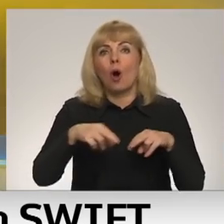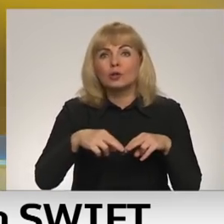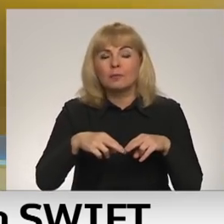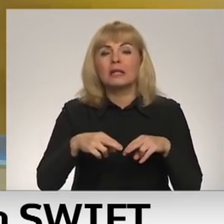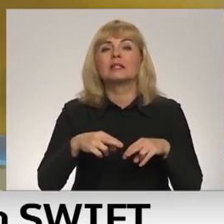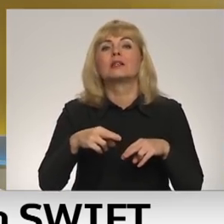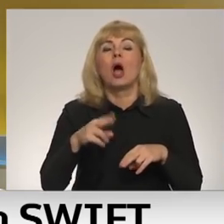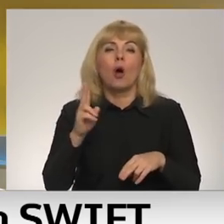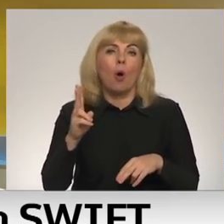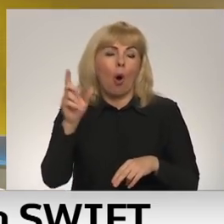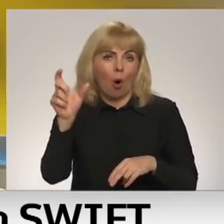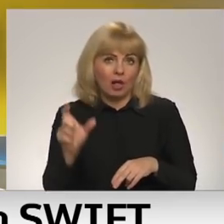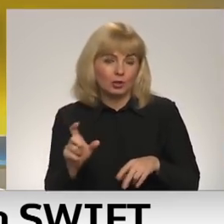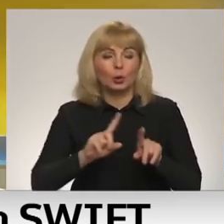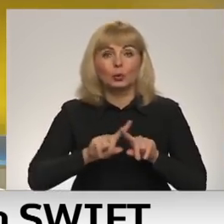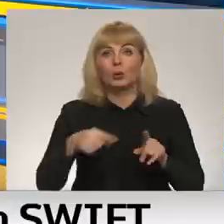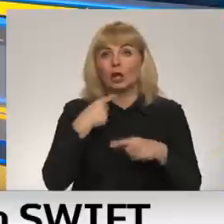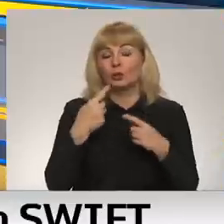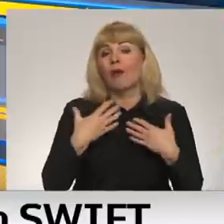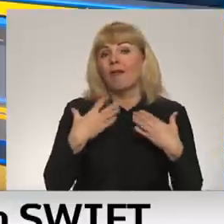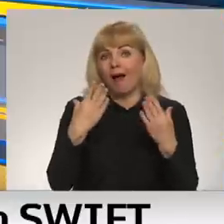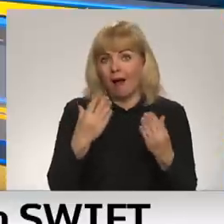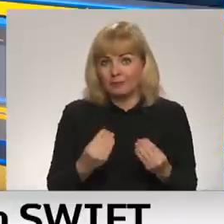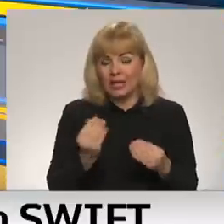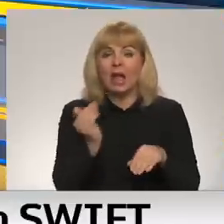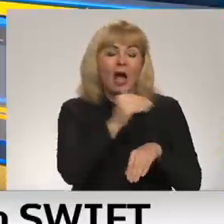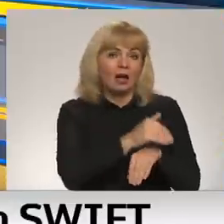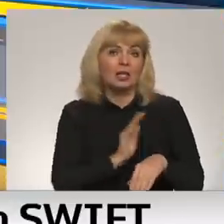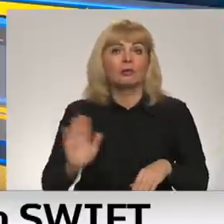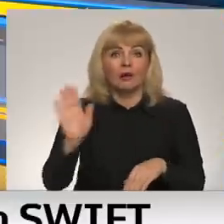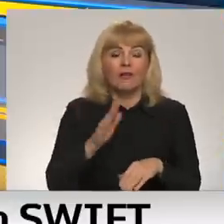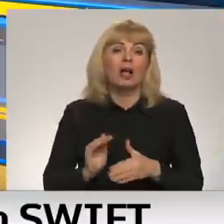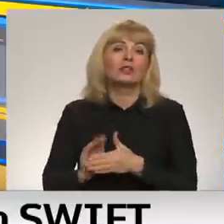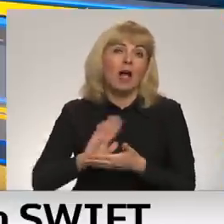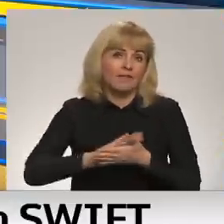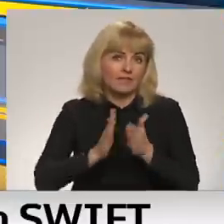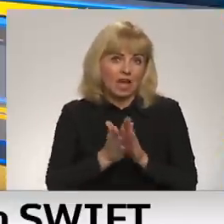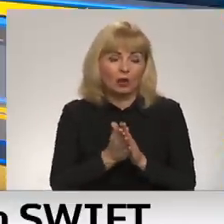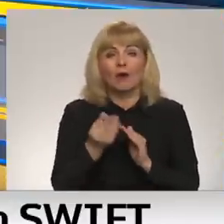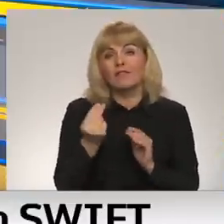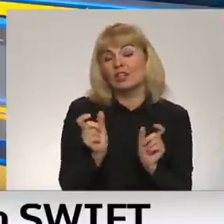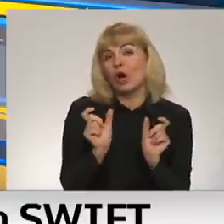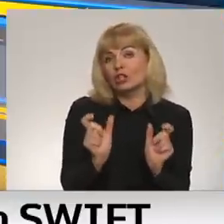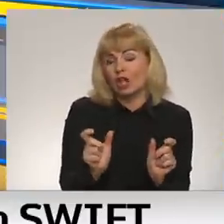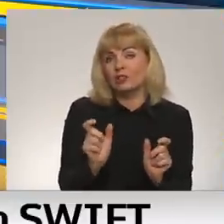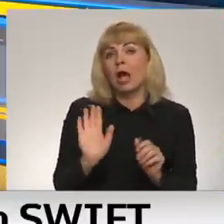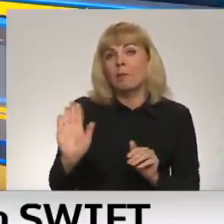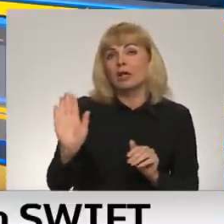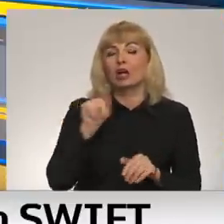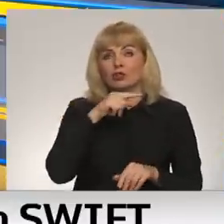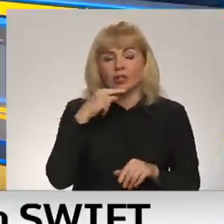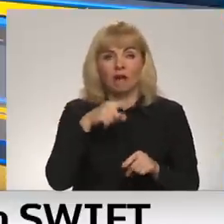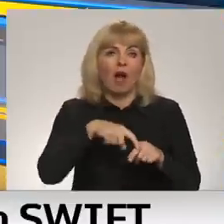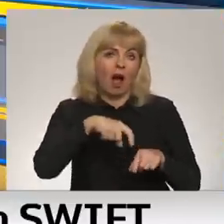Par šiem tematiem mēs arī tūdaļ runāsim. Labdien! Tātad Rietumvalstis šobrīd ir vienojušās par jaunām finanšu sankcijām Krievijai, kas paredz